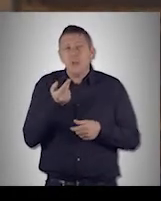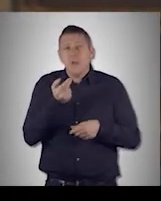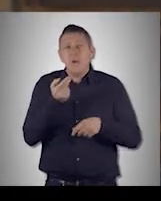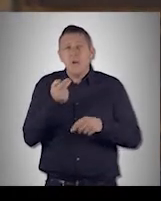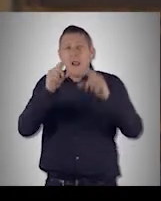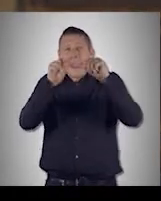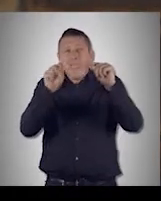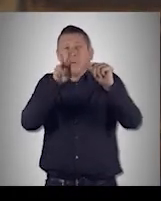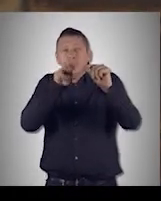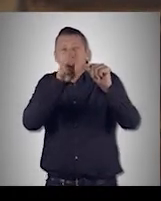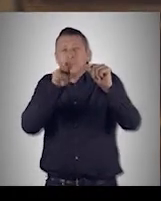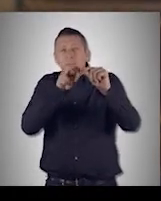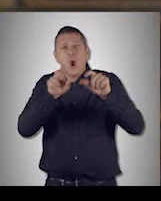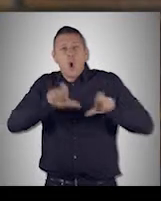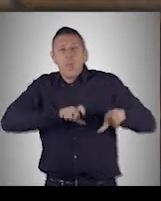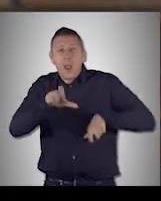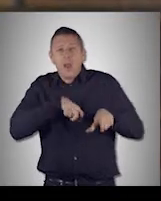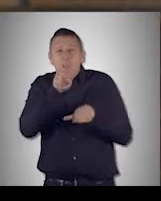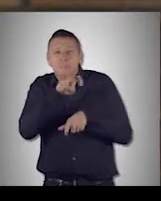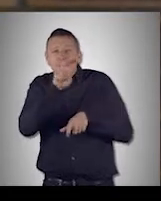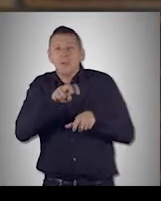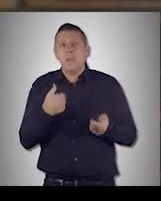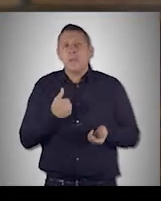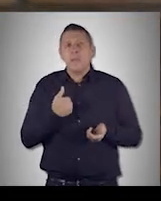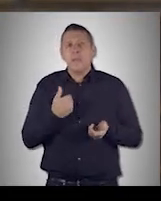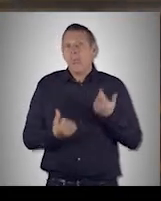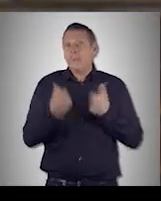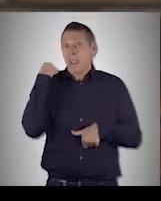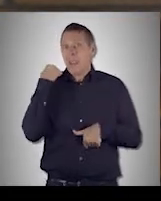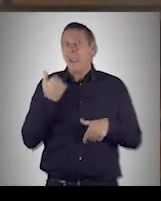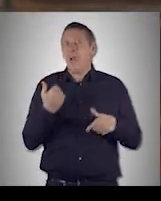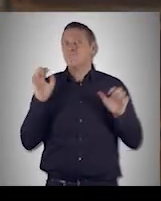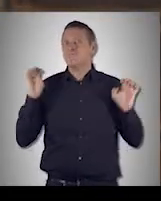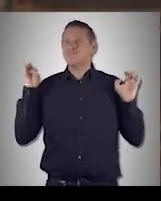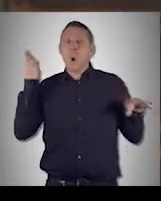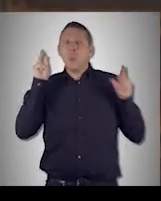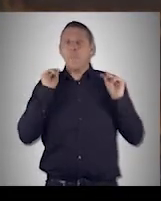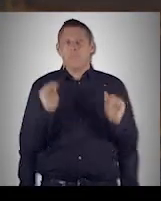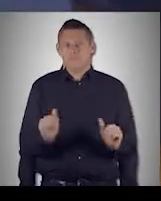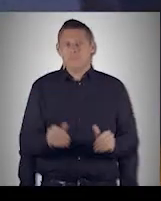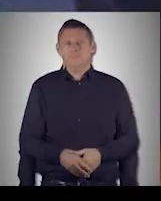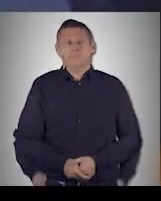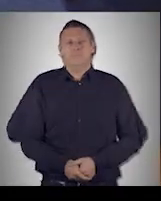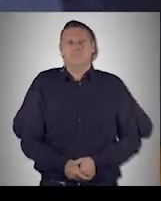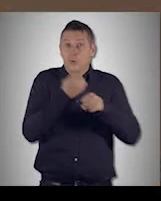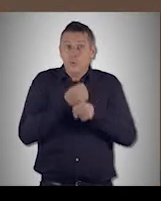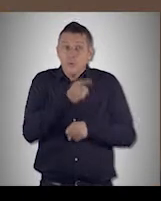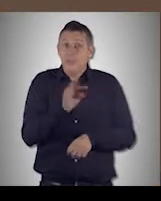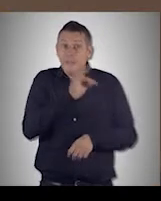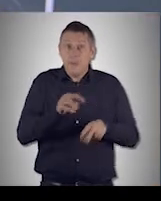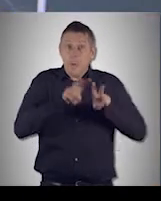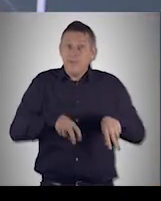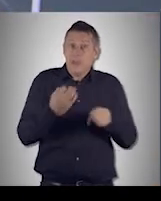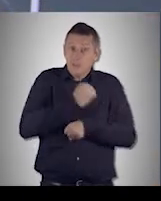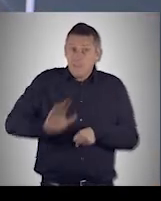que je lis sur les lèvres les camarades. Même si sous terre, je peux pas entendre quand même. À 14 ans, Théo obtient son